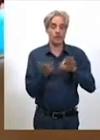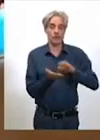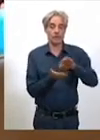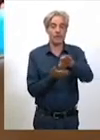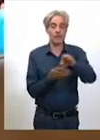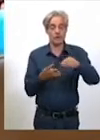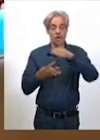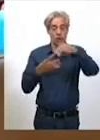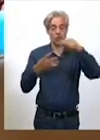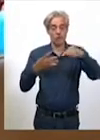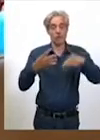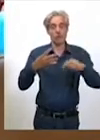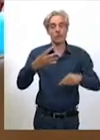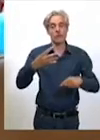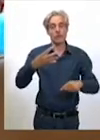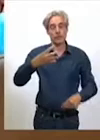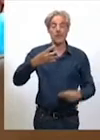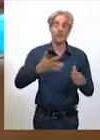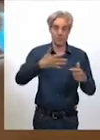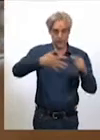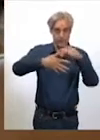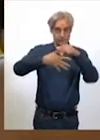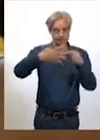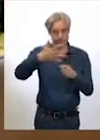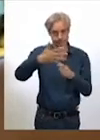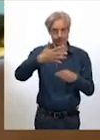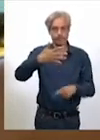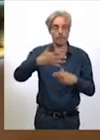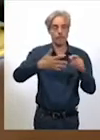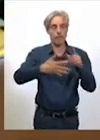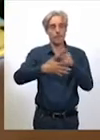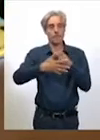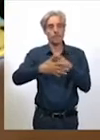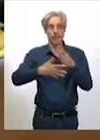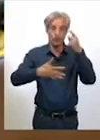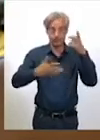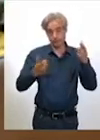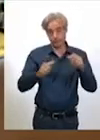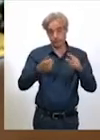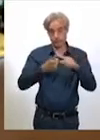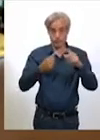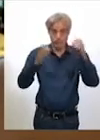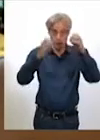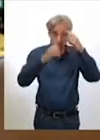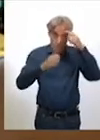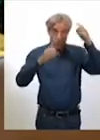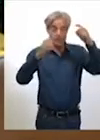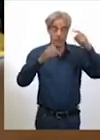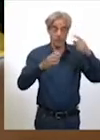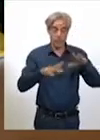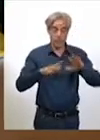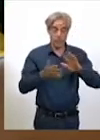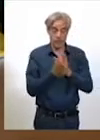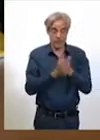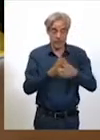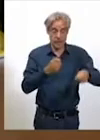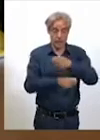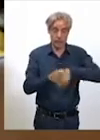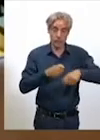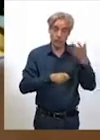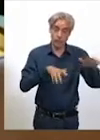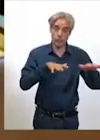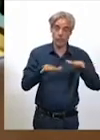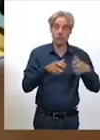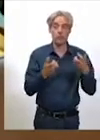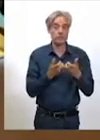de 5 axes principaux. Le premier, c'est penser et pratiquer l'économie autrement, avec 2 exemples très concrets.